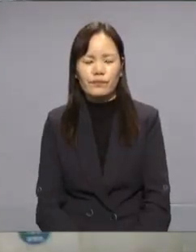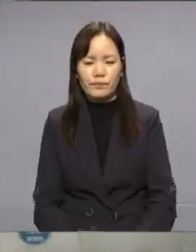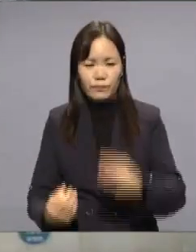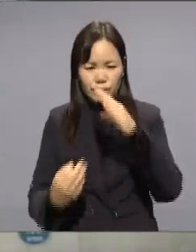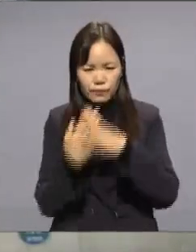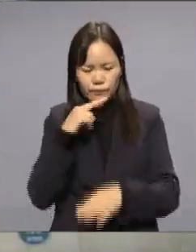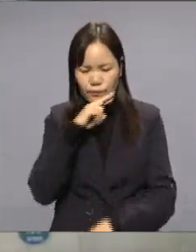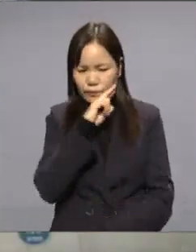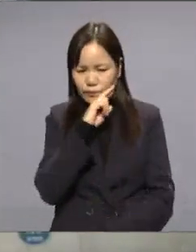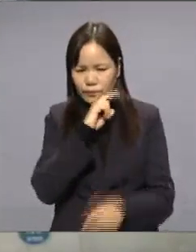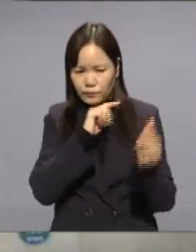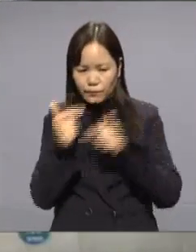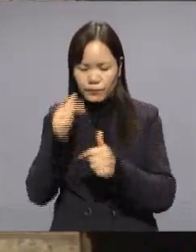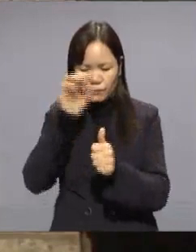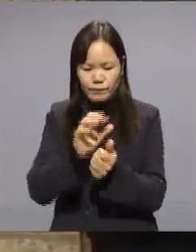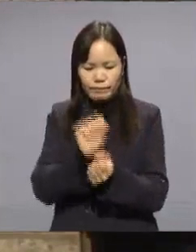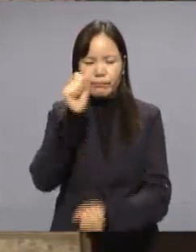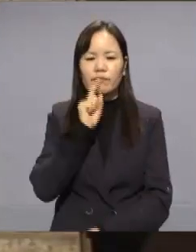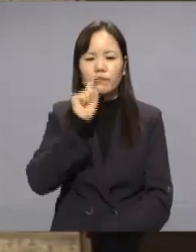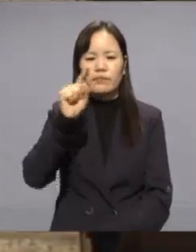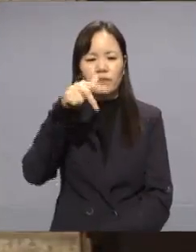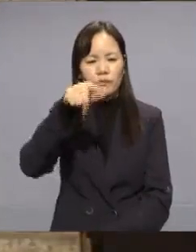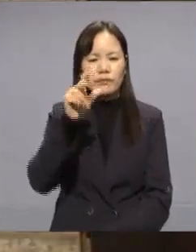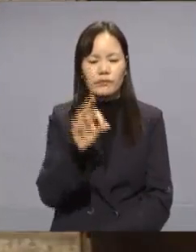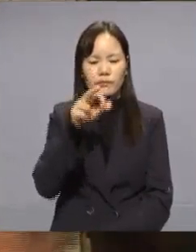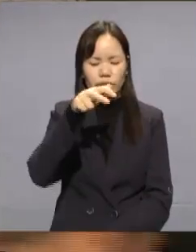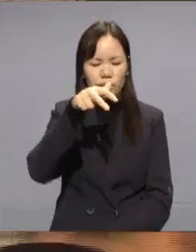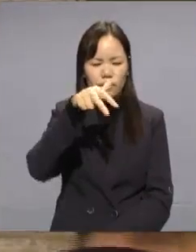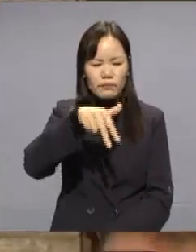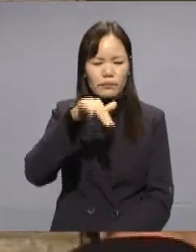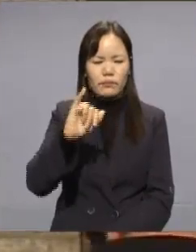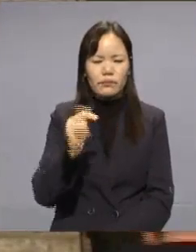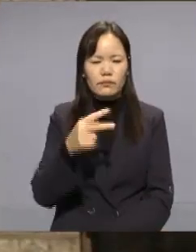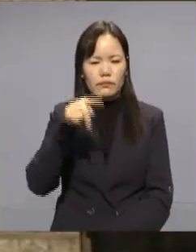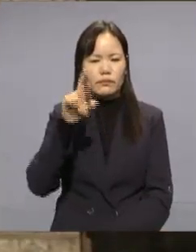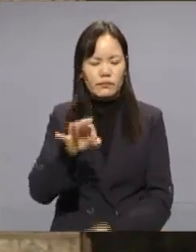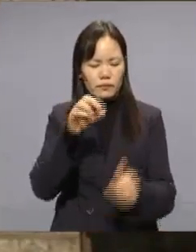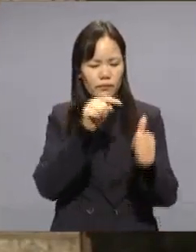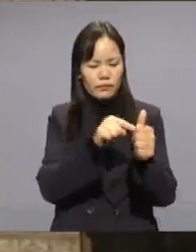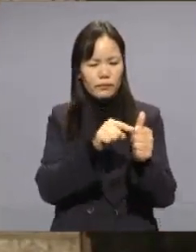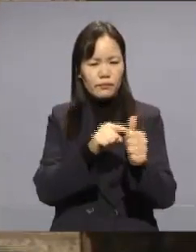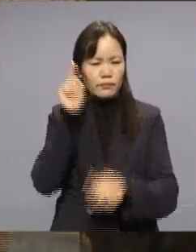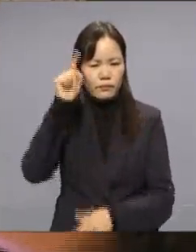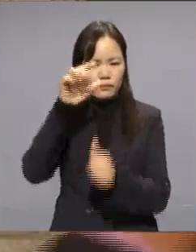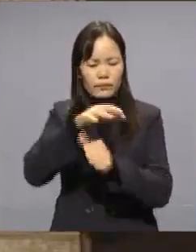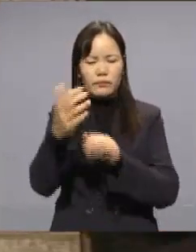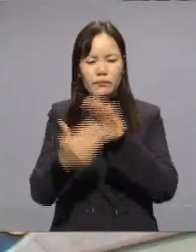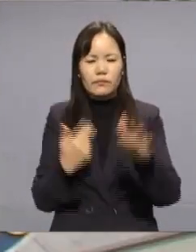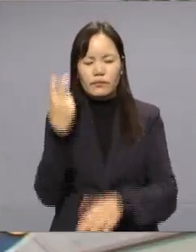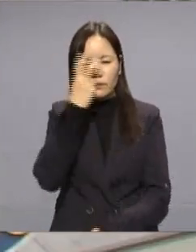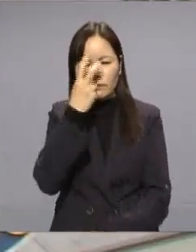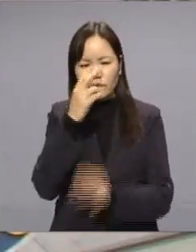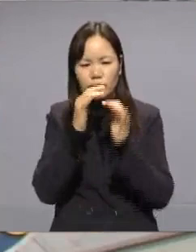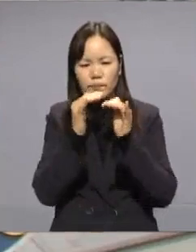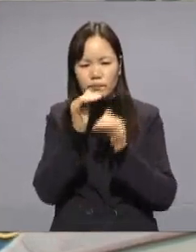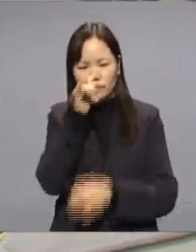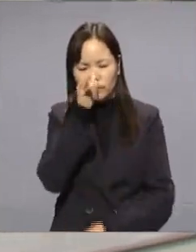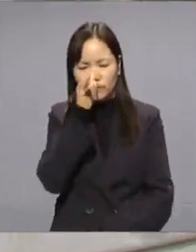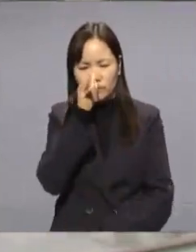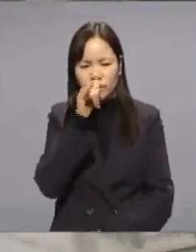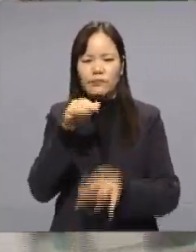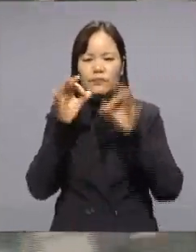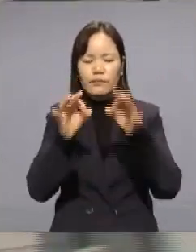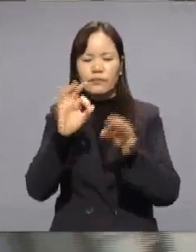뇌물수수 등 혐의로 구속영장이 청구된 정진상 실장이 내일 구속 전 피의자 신문을 받습니다. 영장 심사는